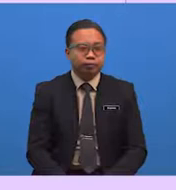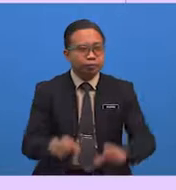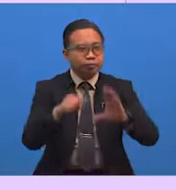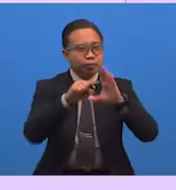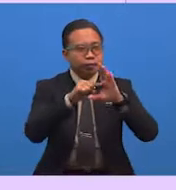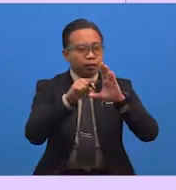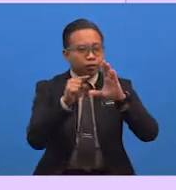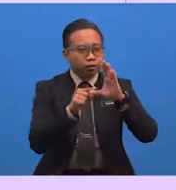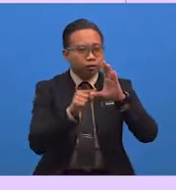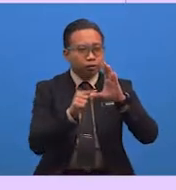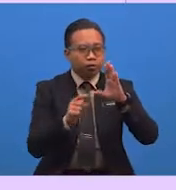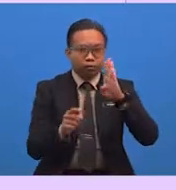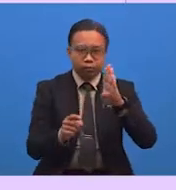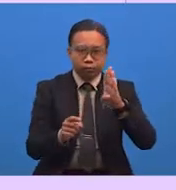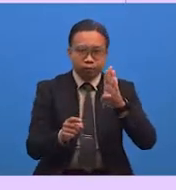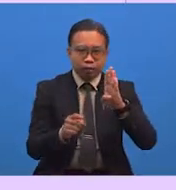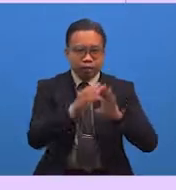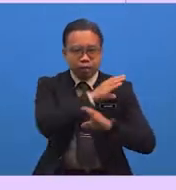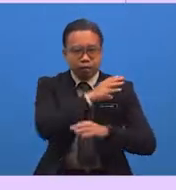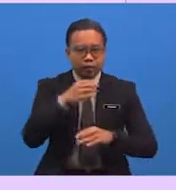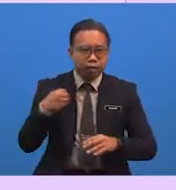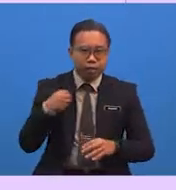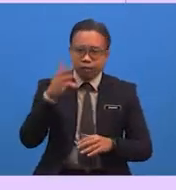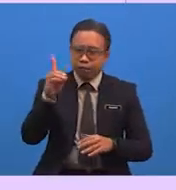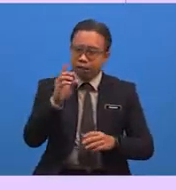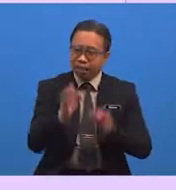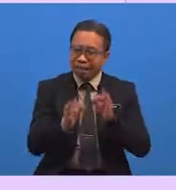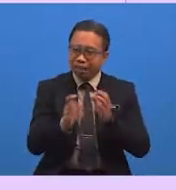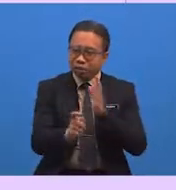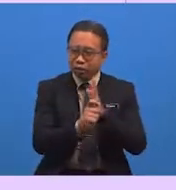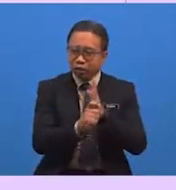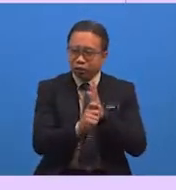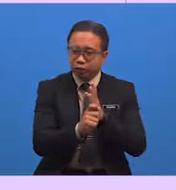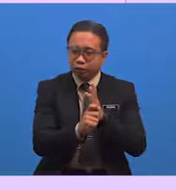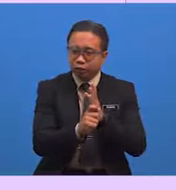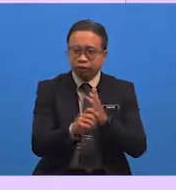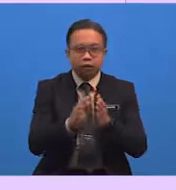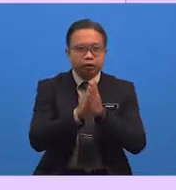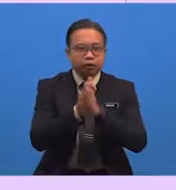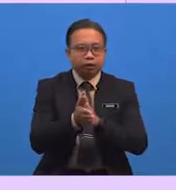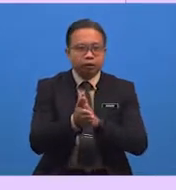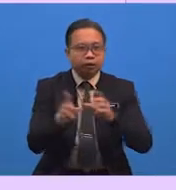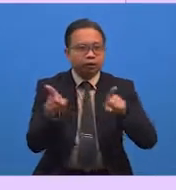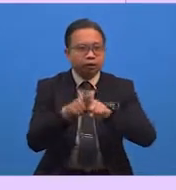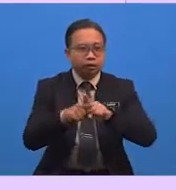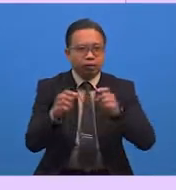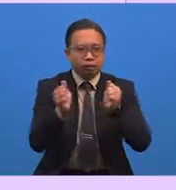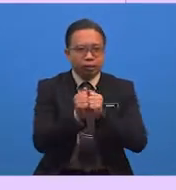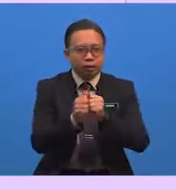B dan sudut D. Jika ditambah, akan menjadikannya sama